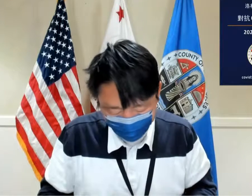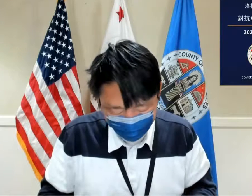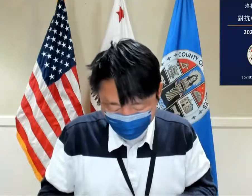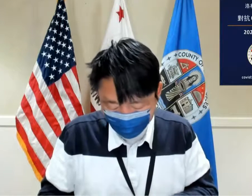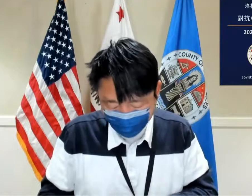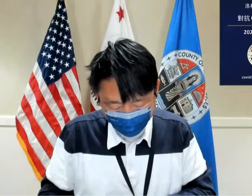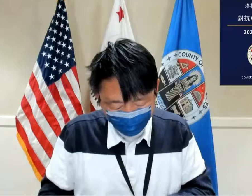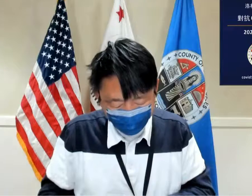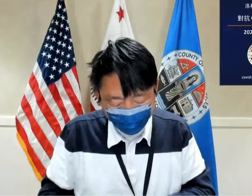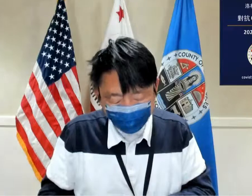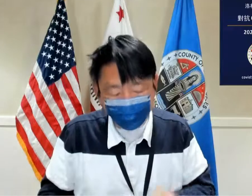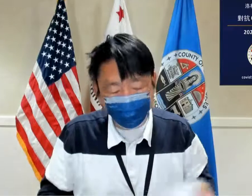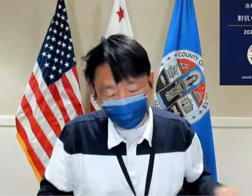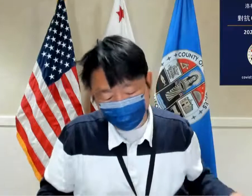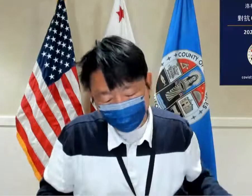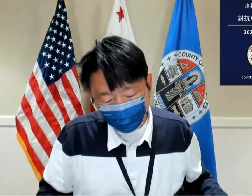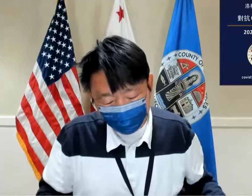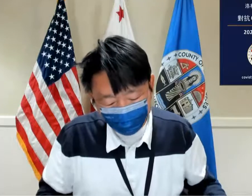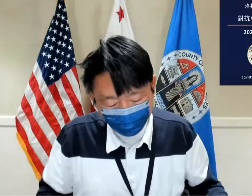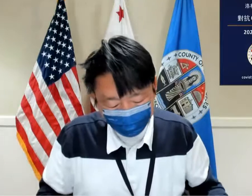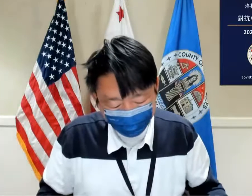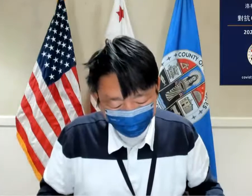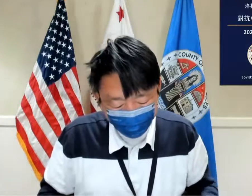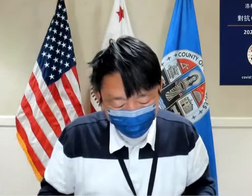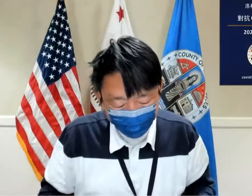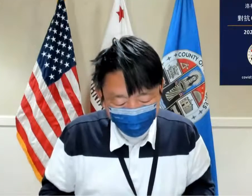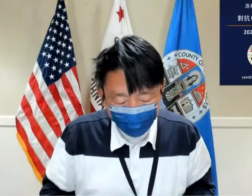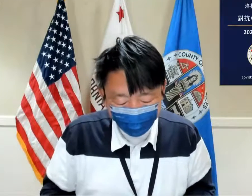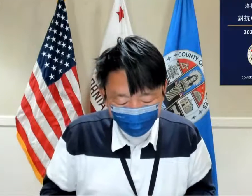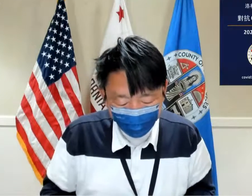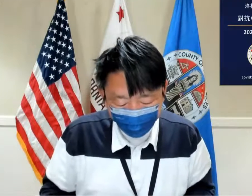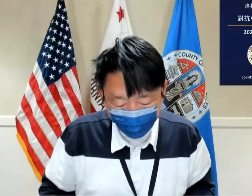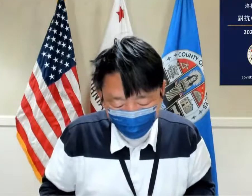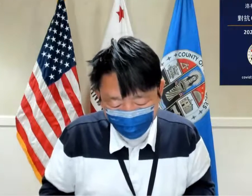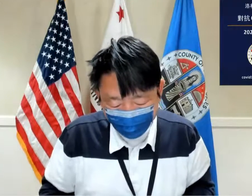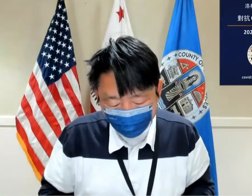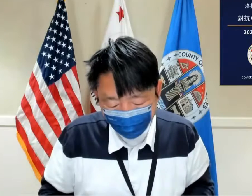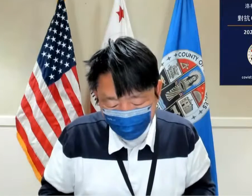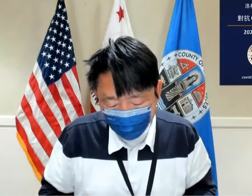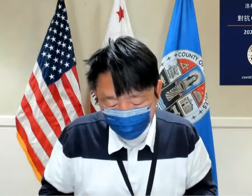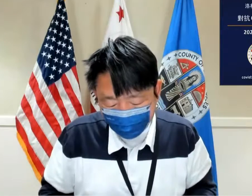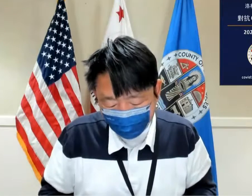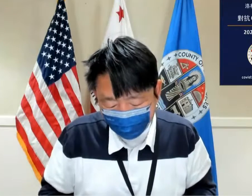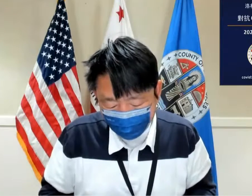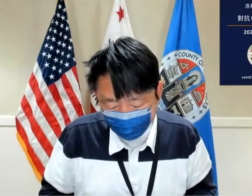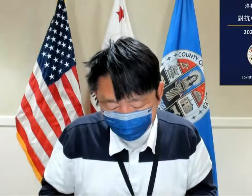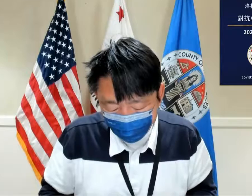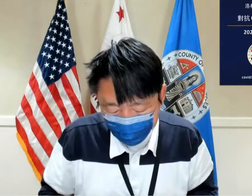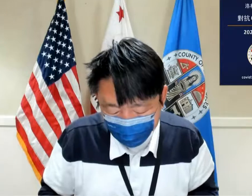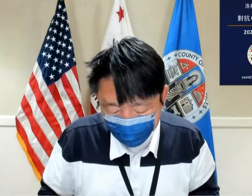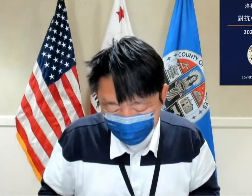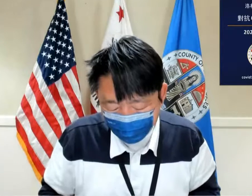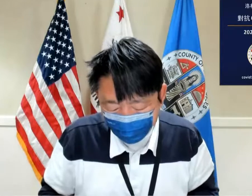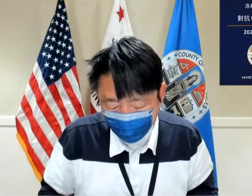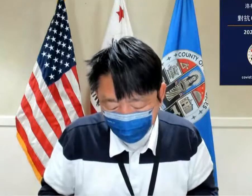279700剂中的一部分。在我们的网店